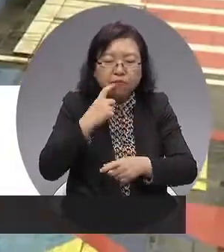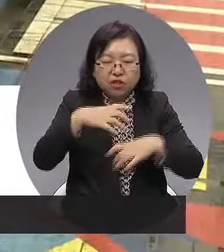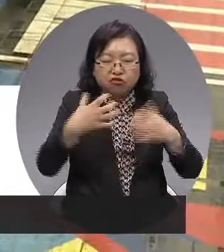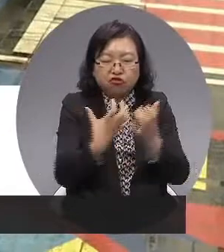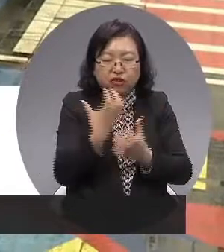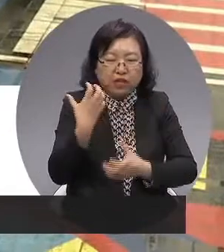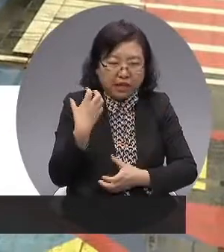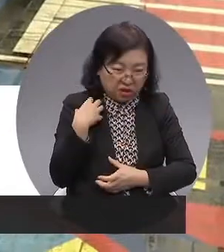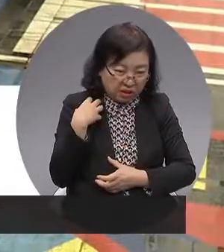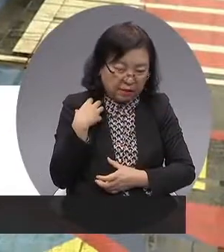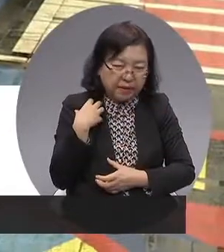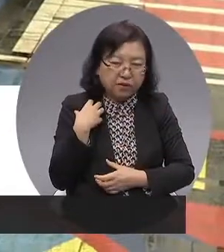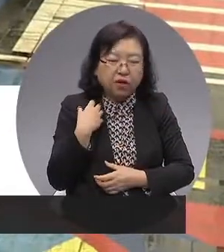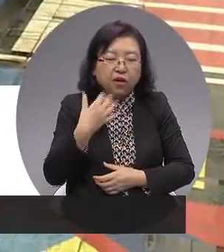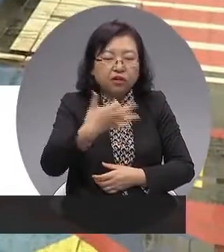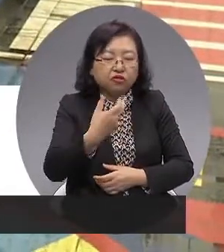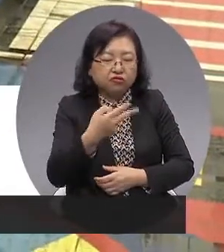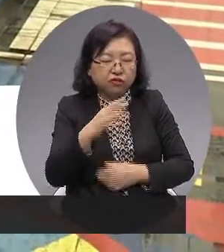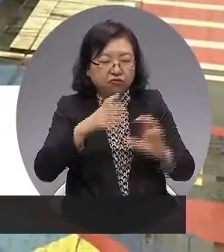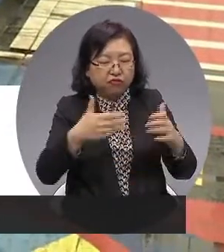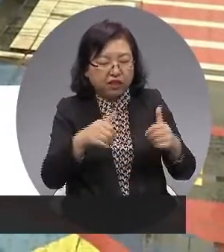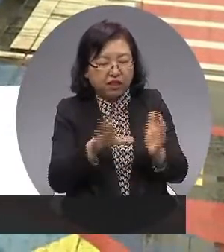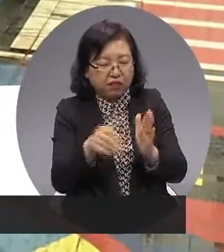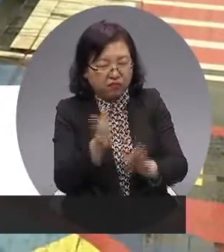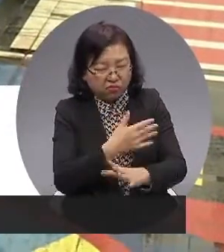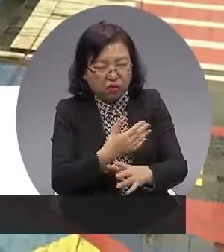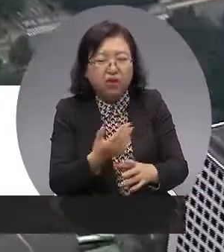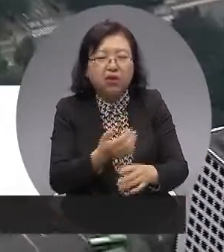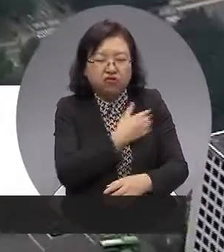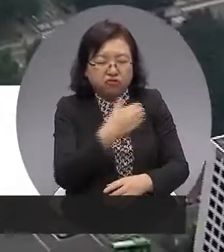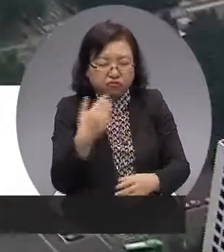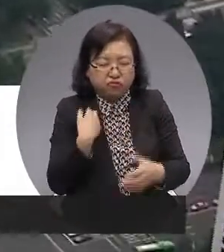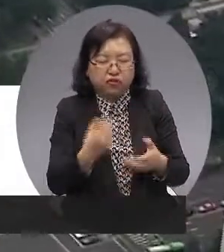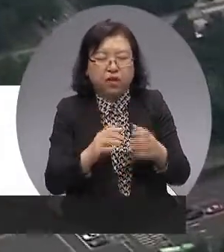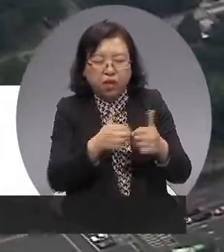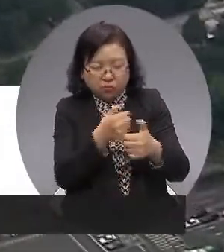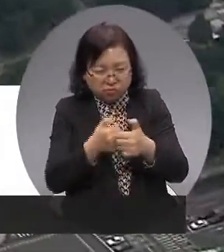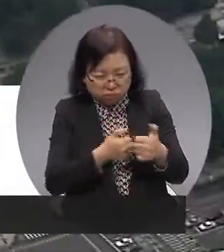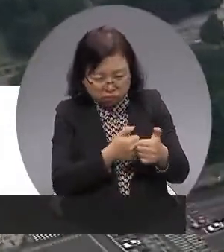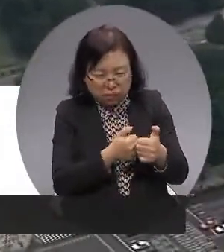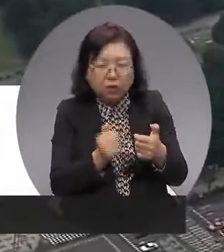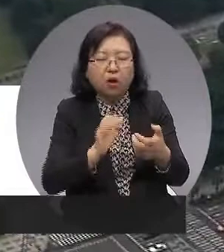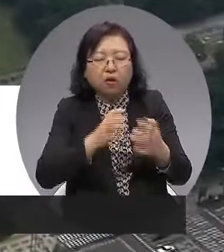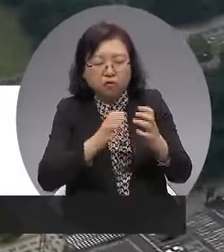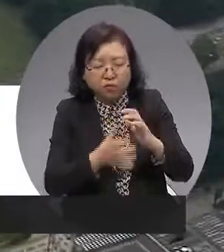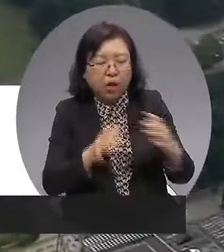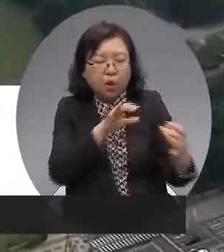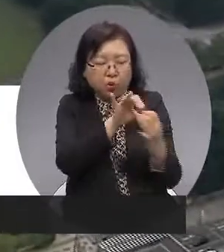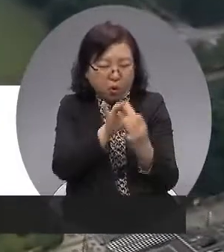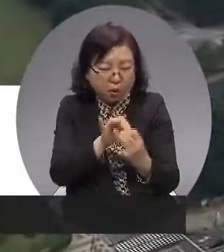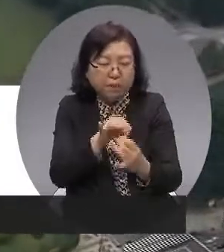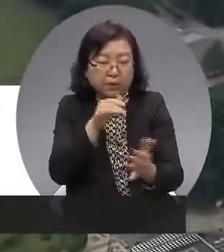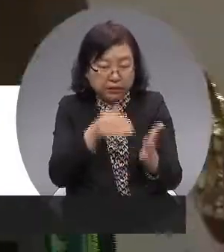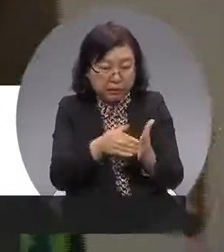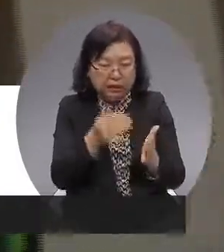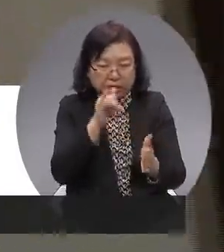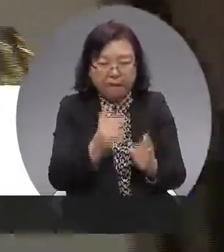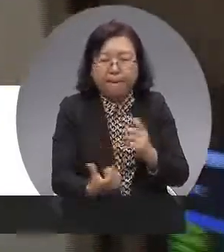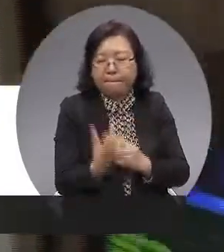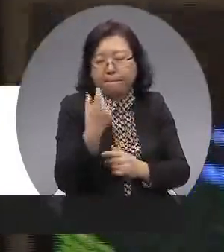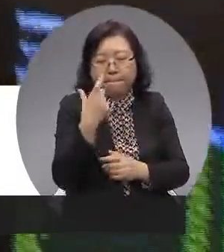제19대 국회부터 발의돼 충분한 논의와 검토가 진행돼 공감대가 형성돼 있다며 조속한